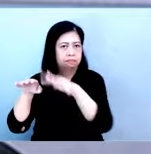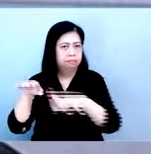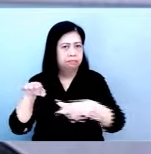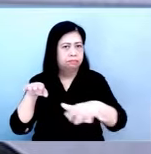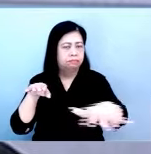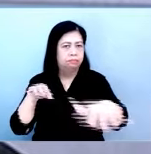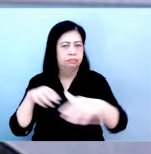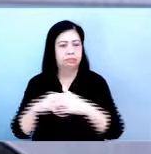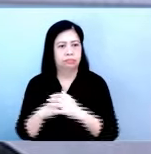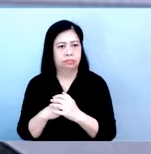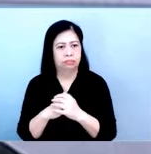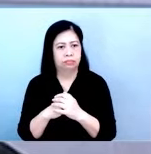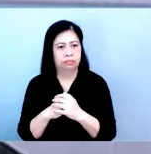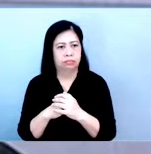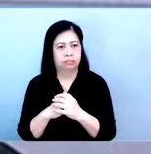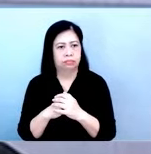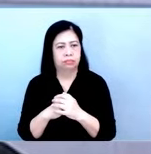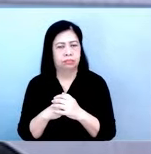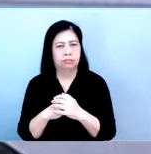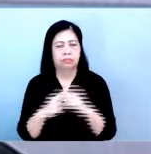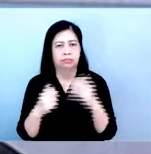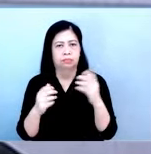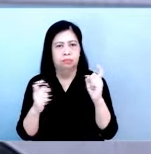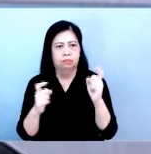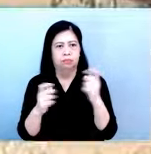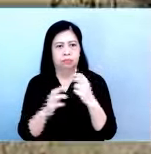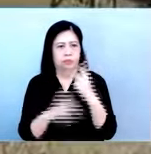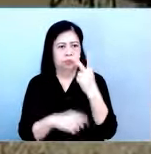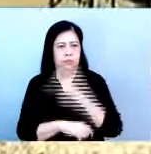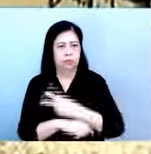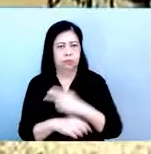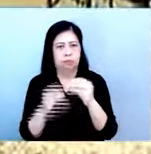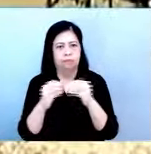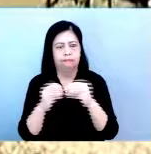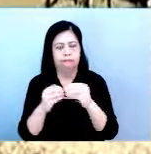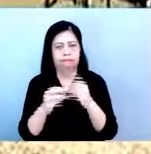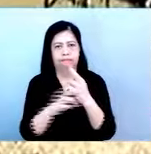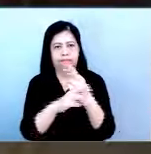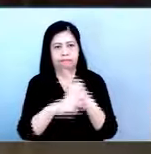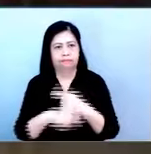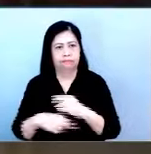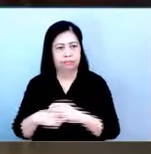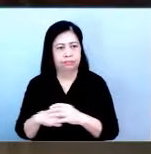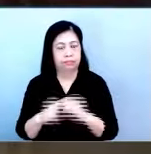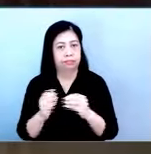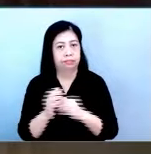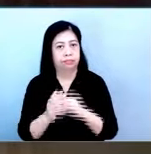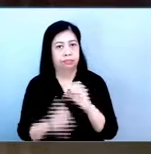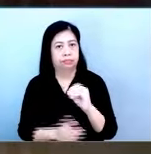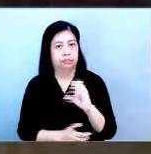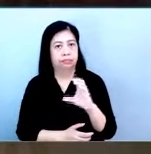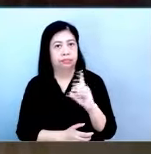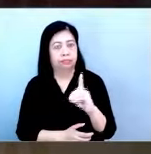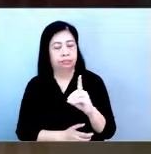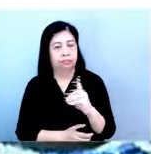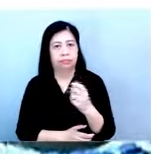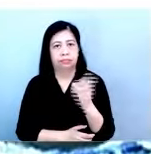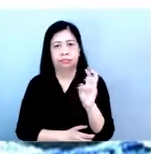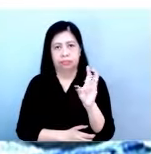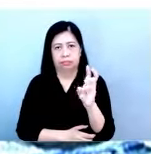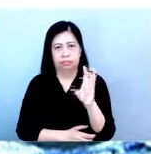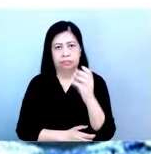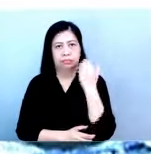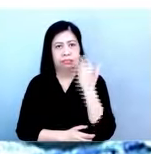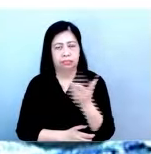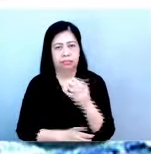doon sa Taba, matatapos natin within 2 days more. Sa tala ng Office of Civil Defense, 16 na ang namatay sa